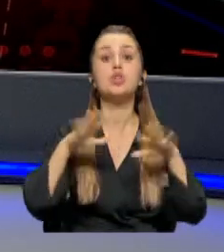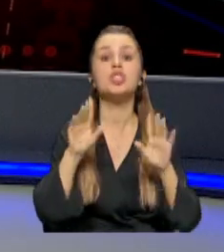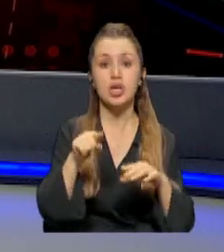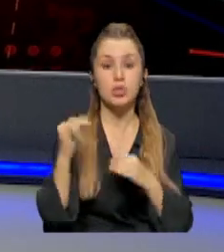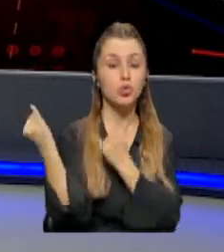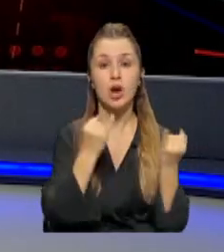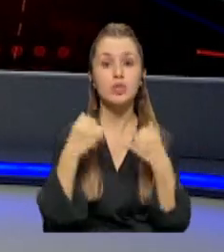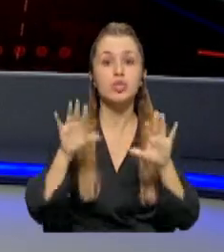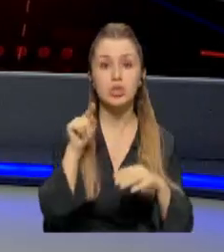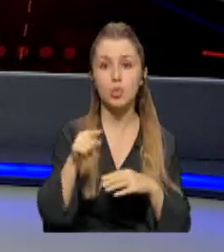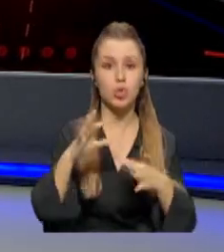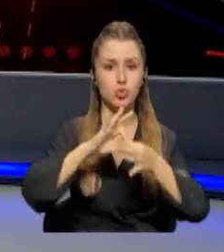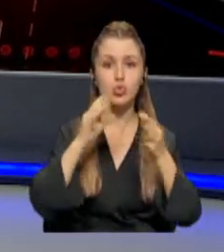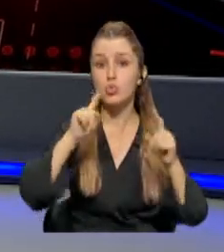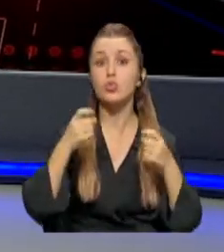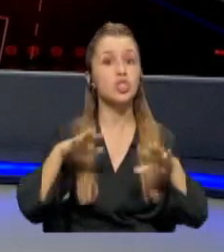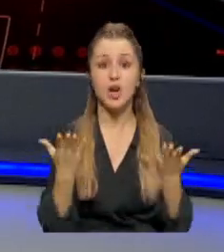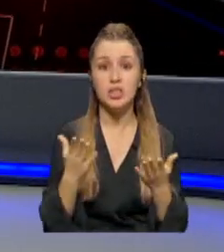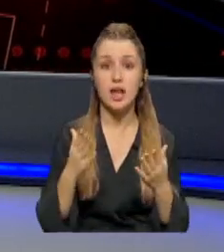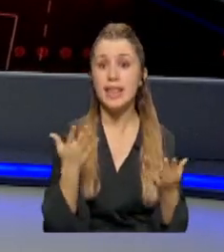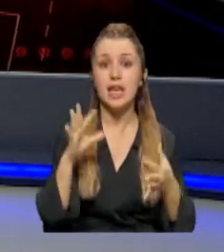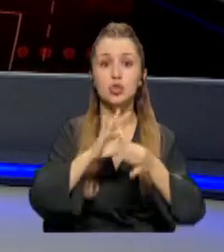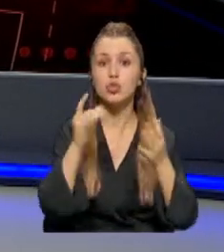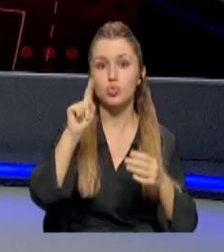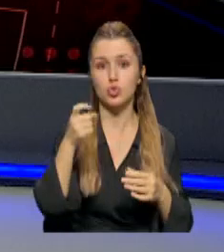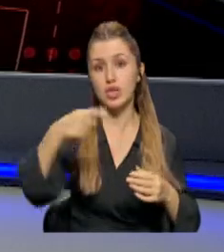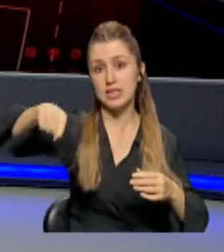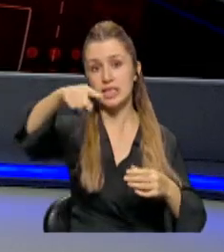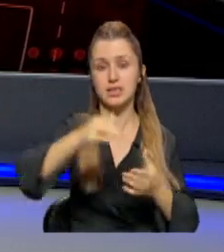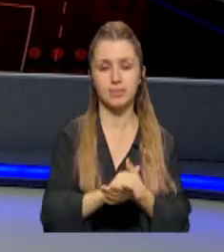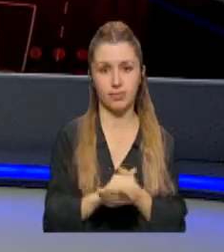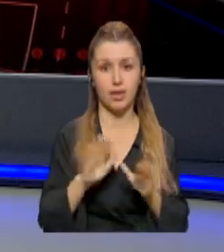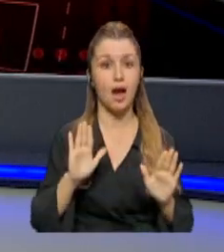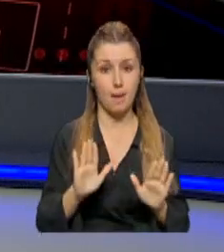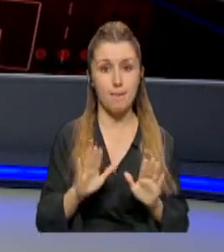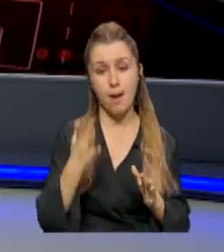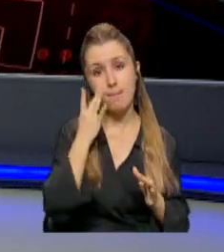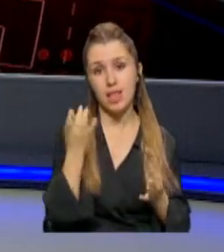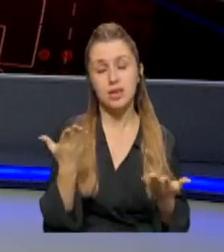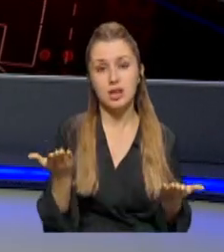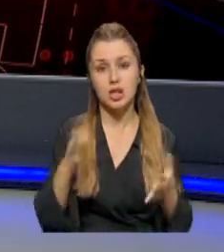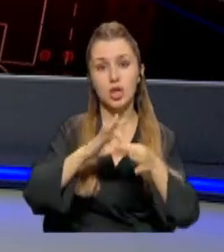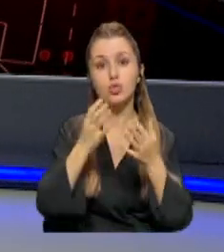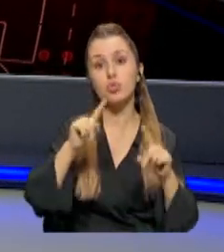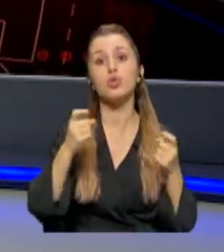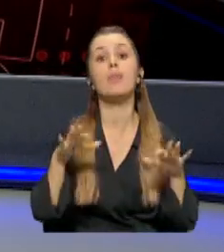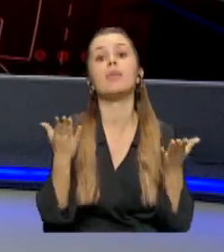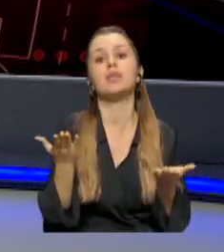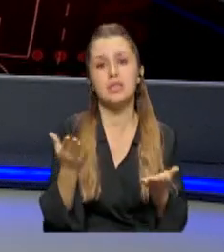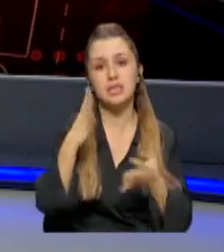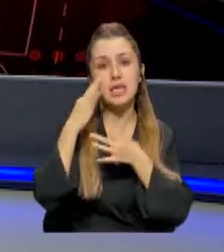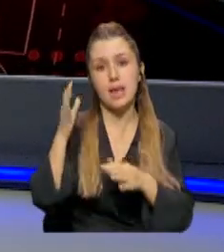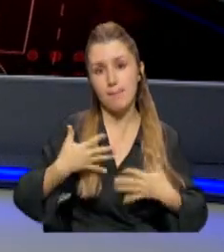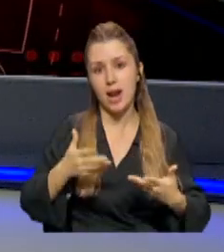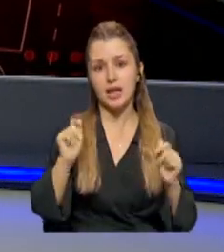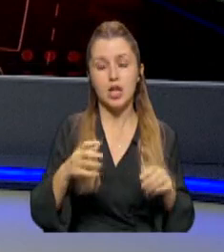bunu tartışmayacaksa ve buna çözüm bulmayacaksa neye çözüm bulacaksınız siz? Ama belli ki zaten çözüm bulamamışsınız. İnsan